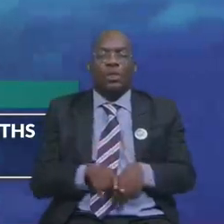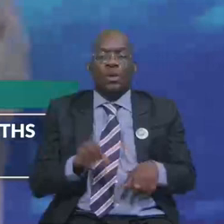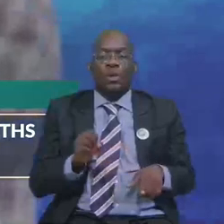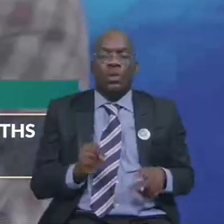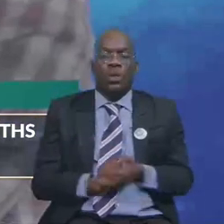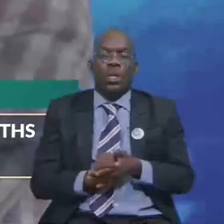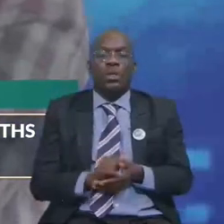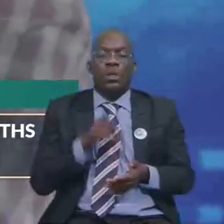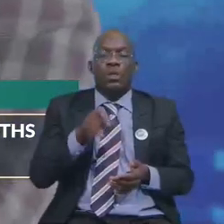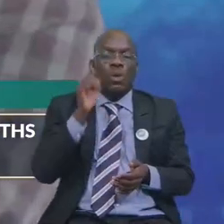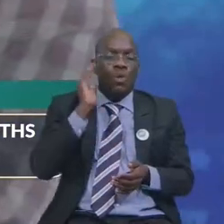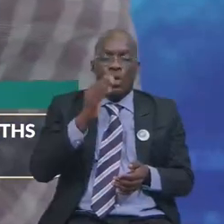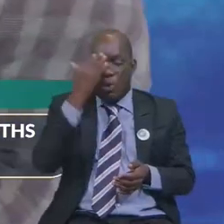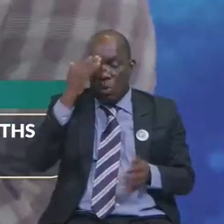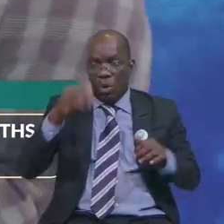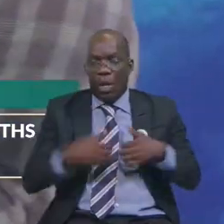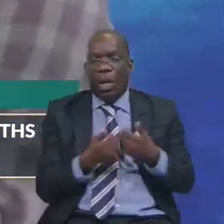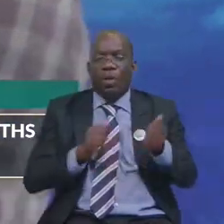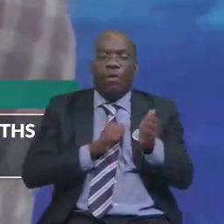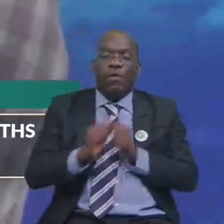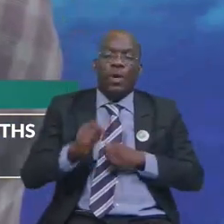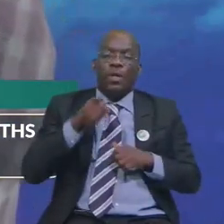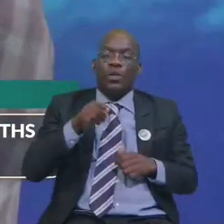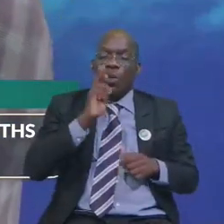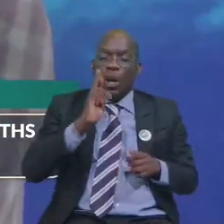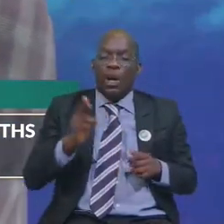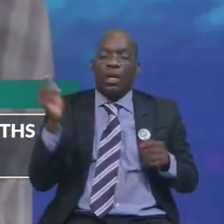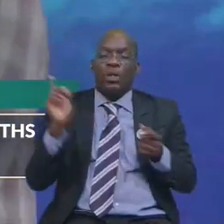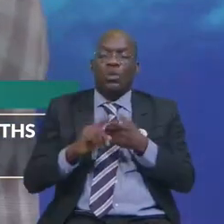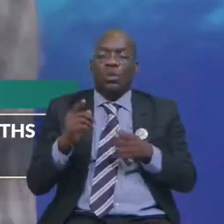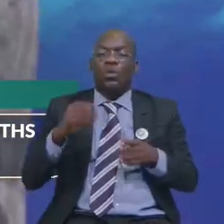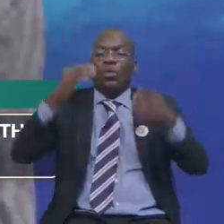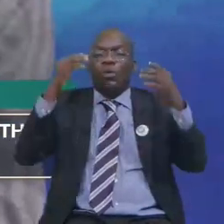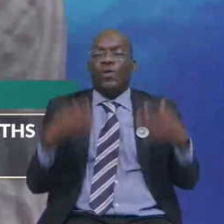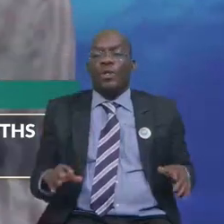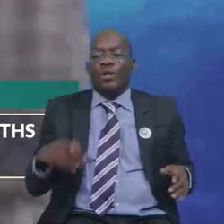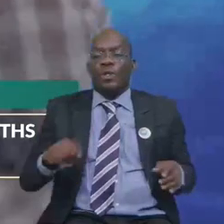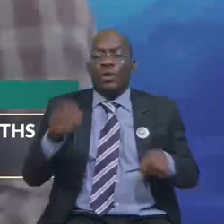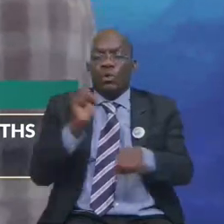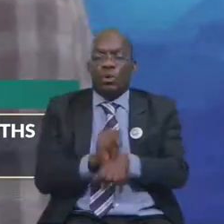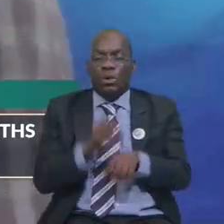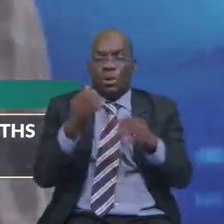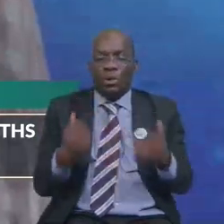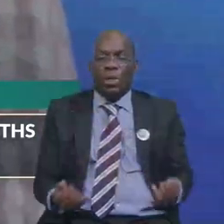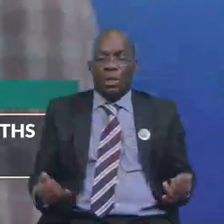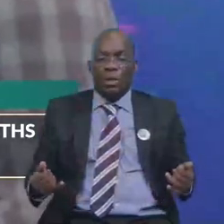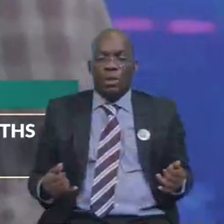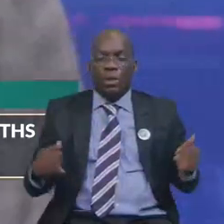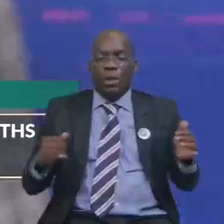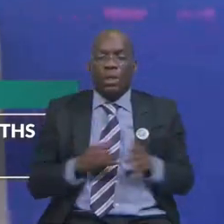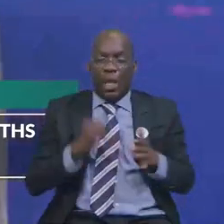saches à quel niveau tu es arrivé pour atteindre la fin ce n'est pas seulement